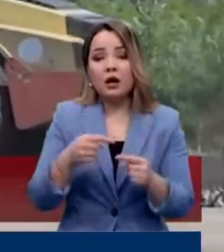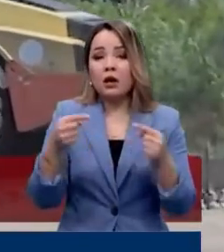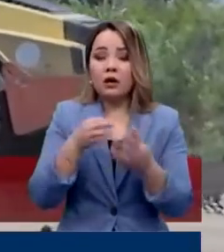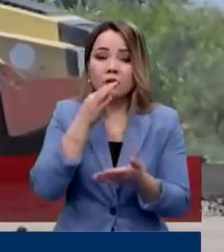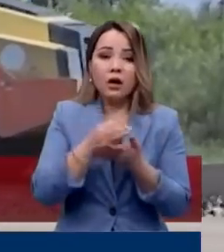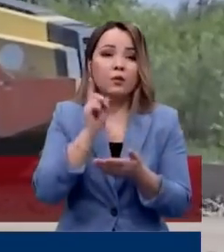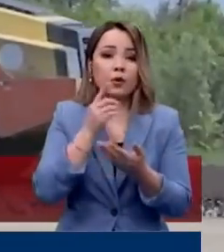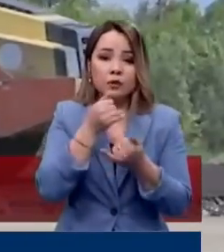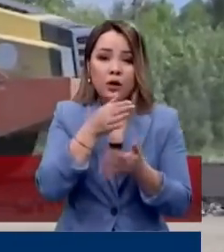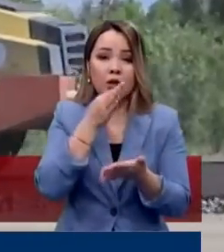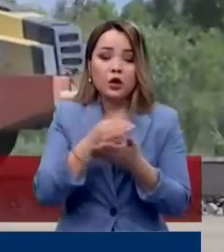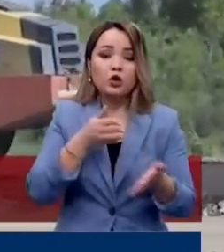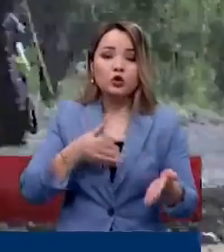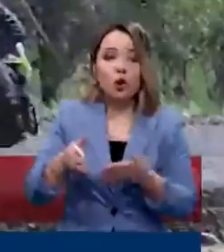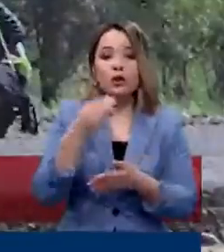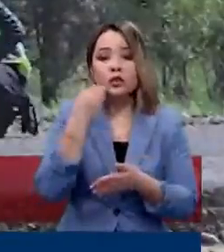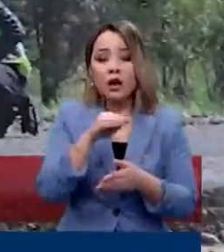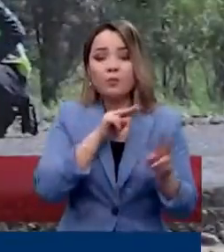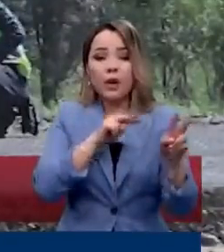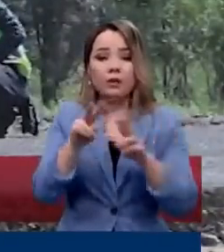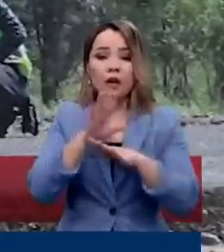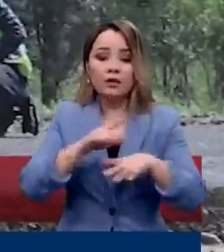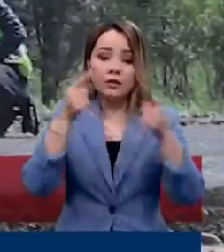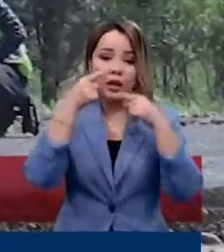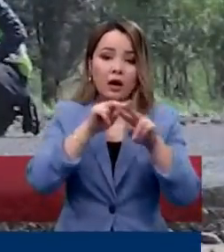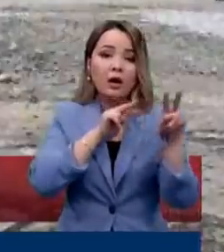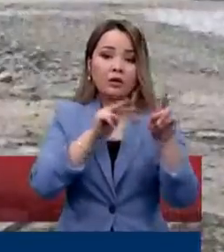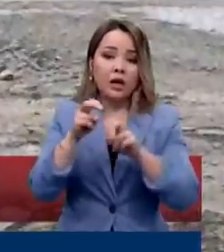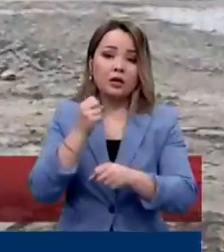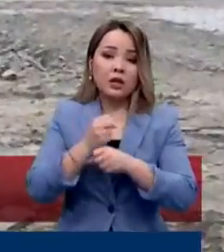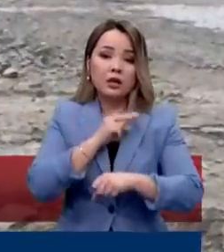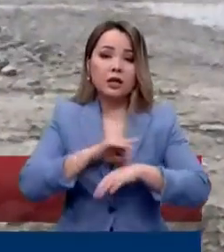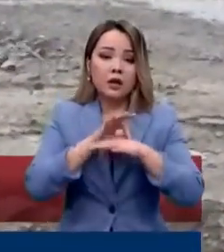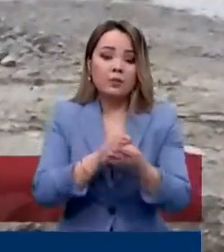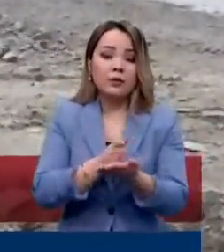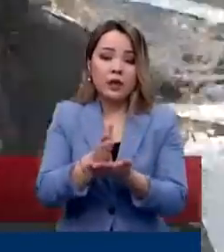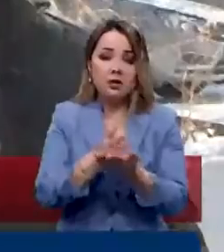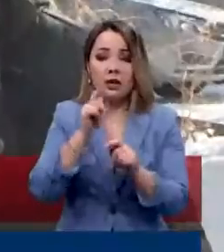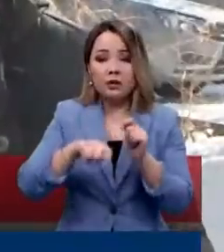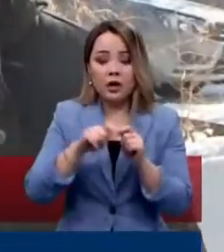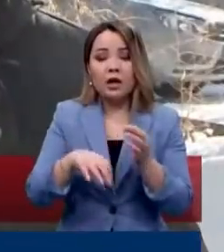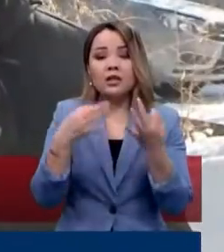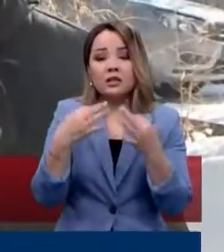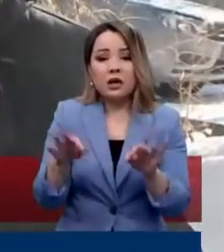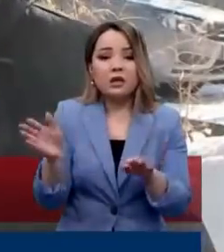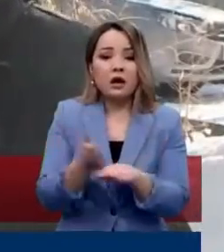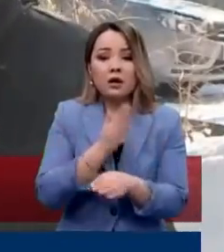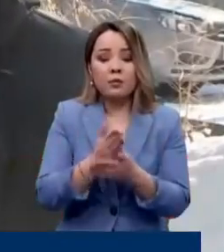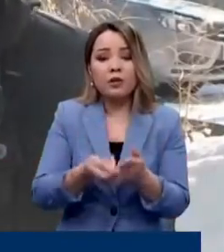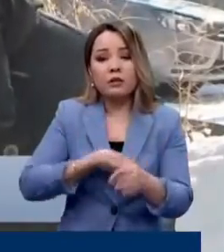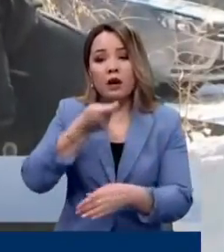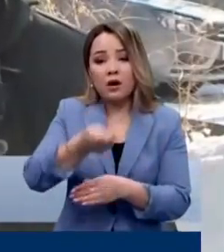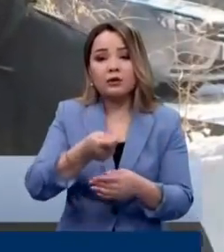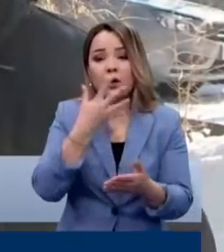қиын. Себебі жол сапасын дұрыс қадағаламаған техникалық қадағалау қызметі лицензиясынан қағылды. Жана компания апелляцияға бермей